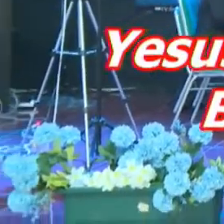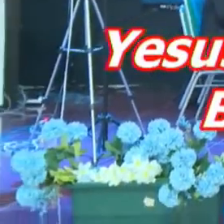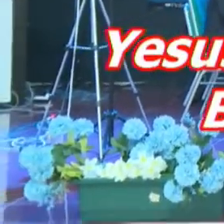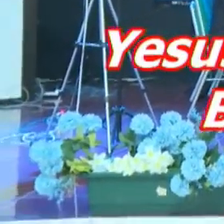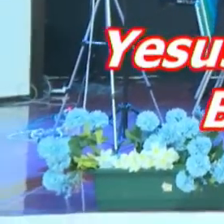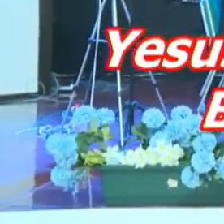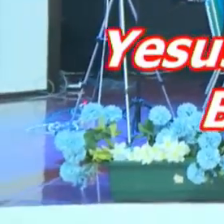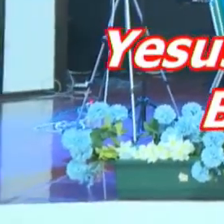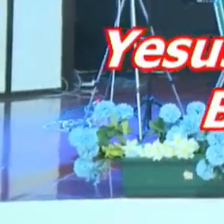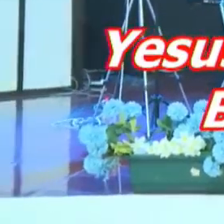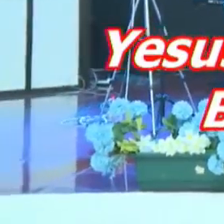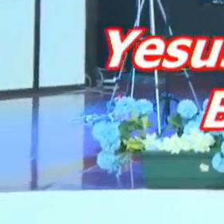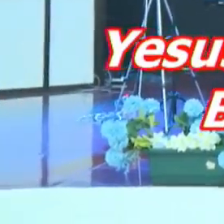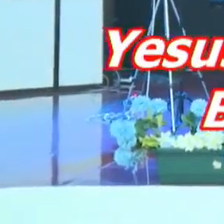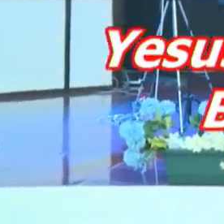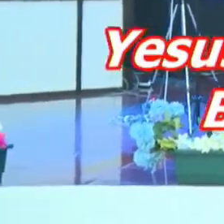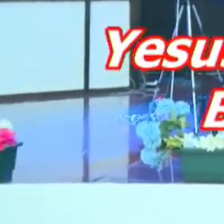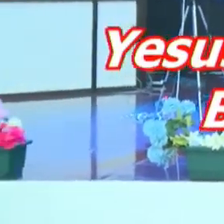jiwaku